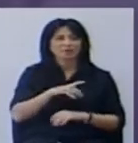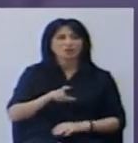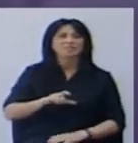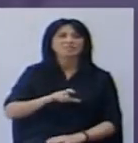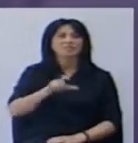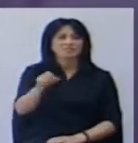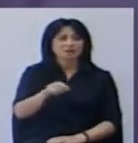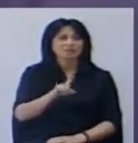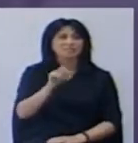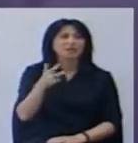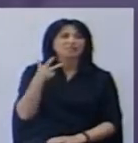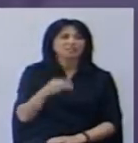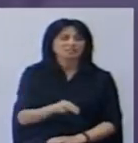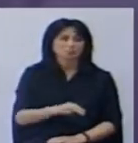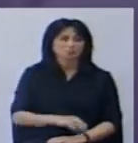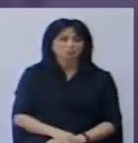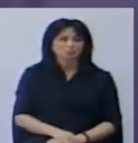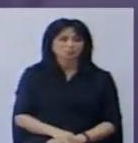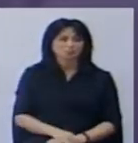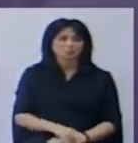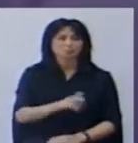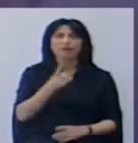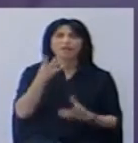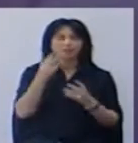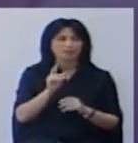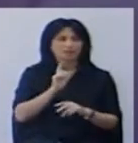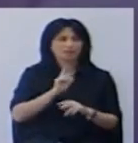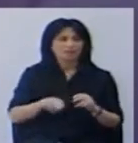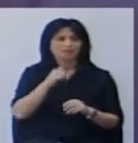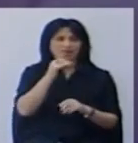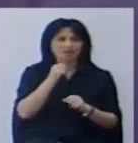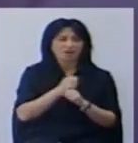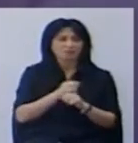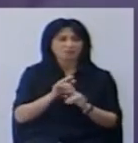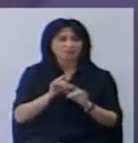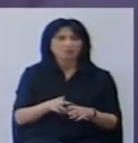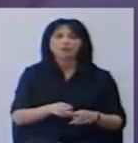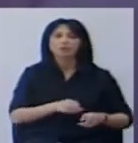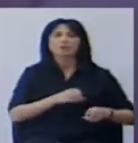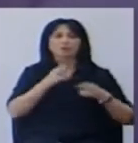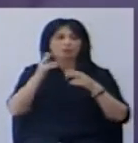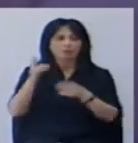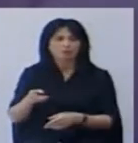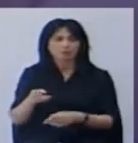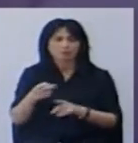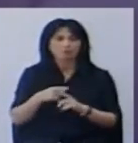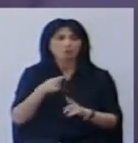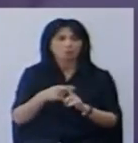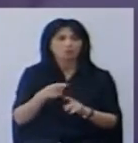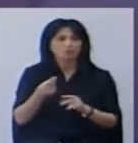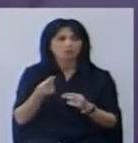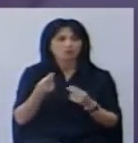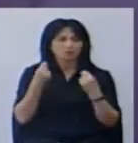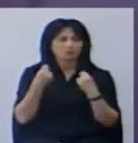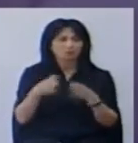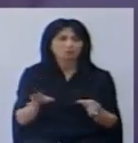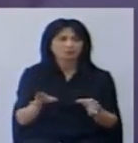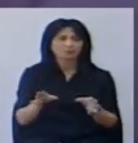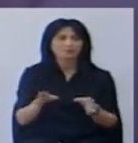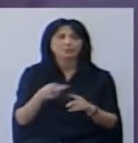გზაში. ამ შემთხვევაში ის კარგავდა მთელ დღეს და ვერ აკეთებდა იმ საქმეს, რაც უნდა გაეკეთებია და პლუს ამას თანხები